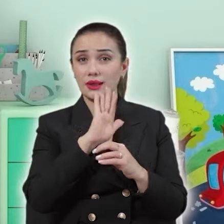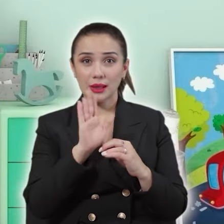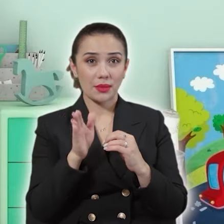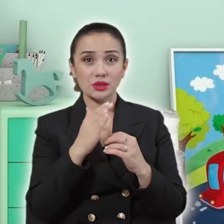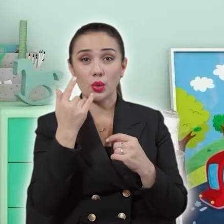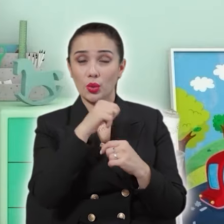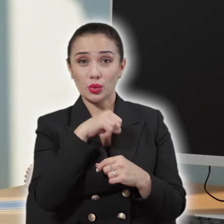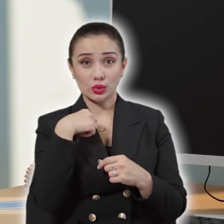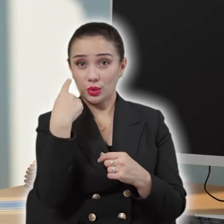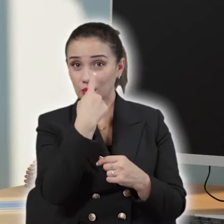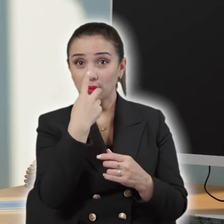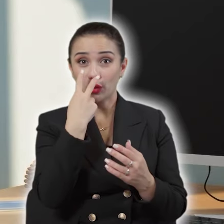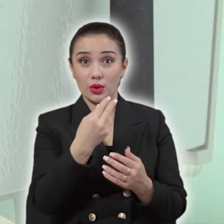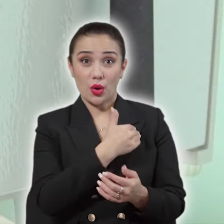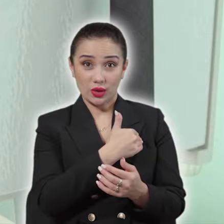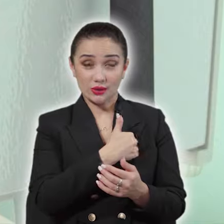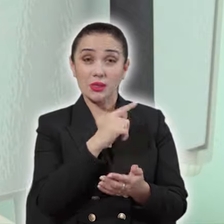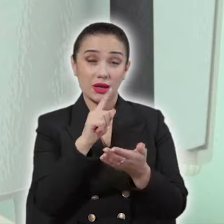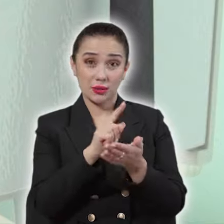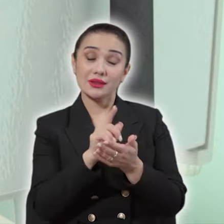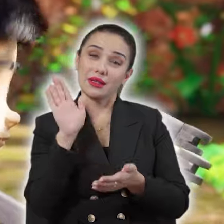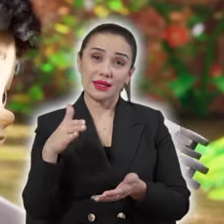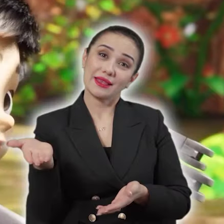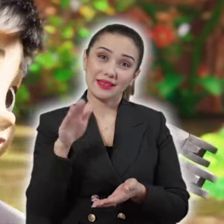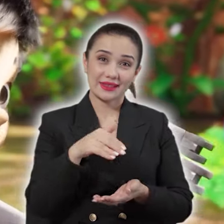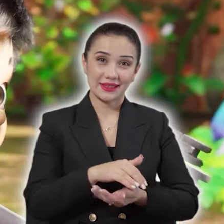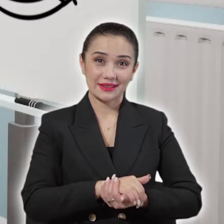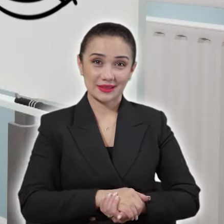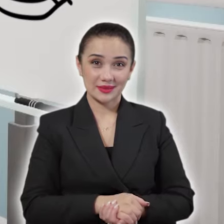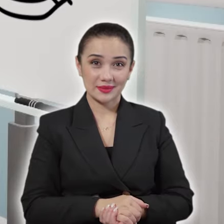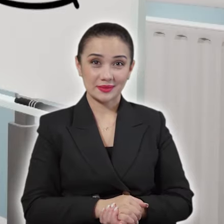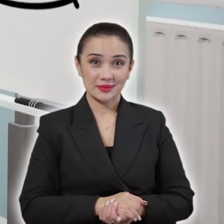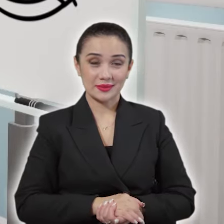emas. O'z ko'zing bilan ko'rishni xohlaysan? Ha, albatta. Ana ketdik.